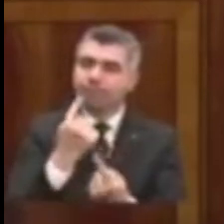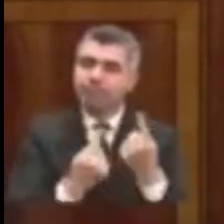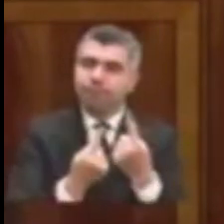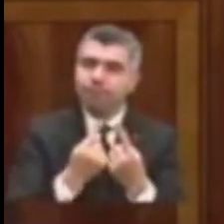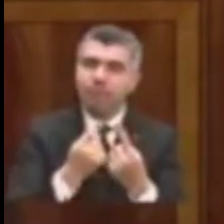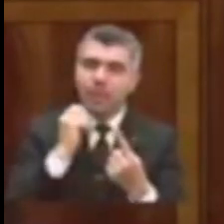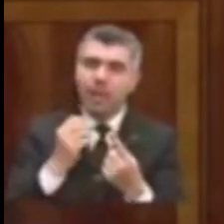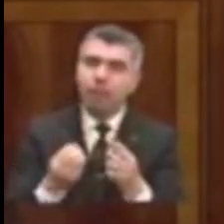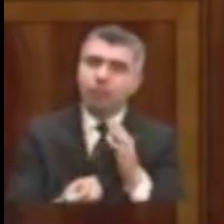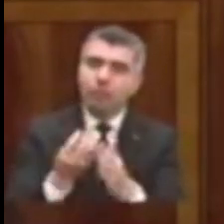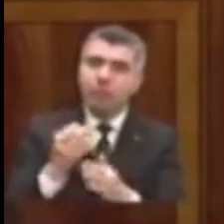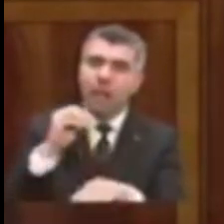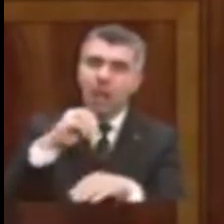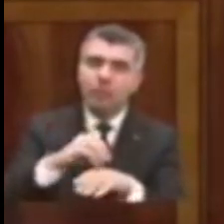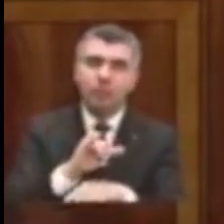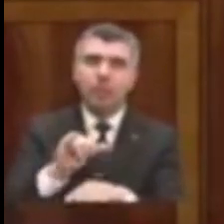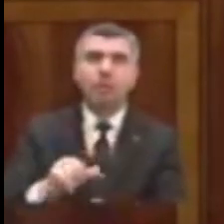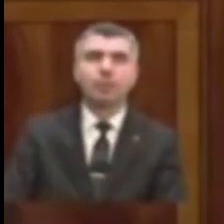واستعمار جديد.